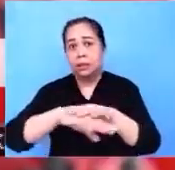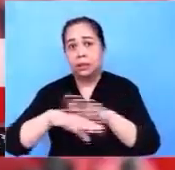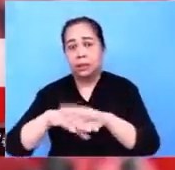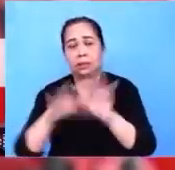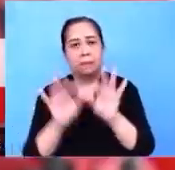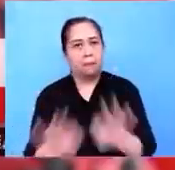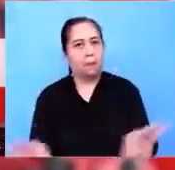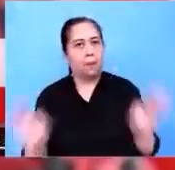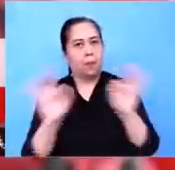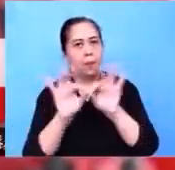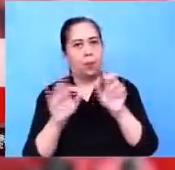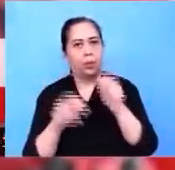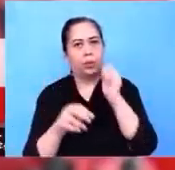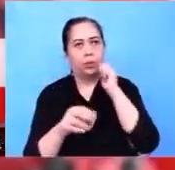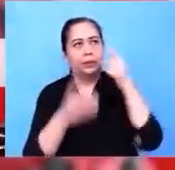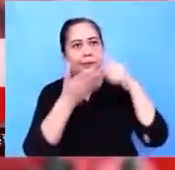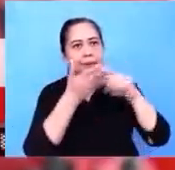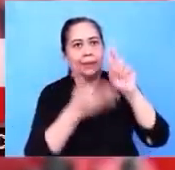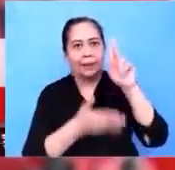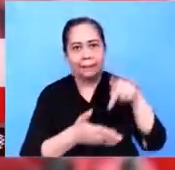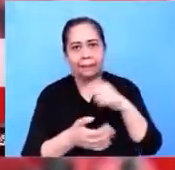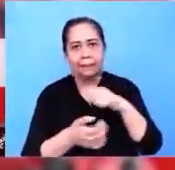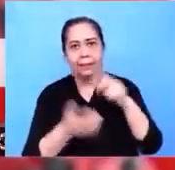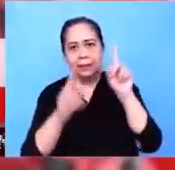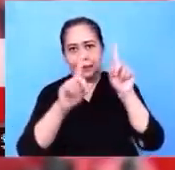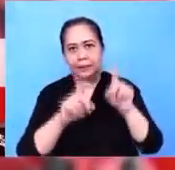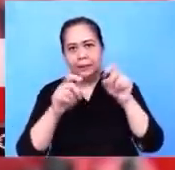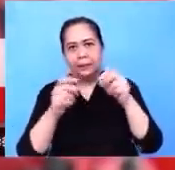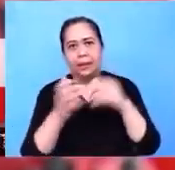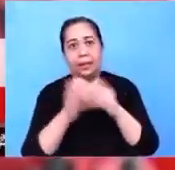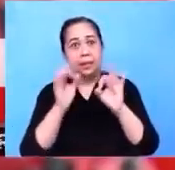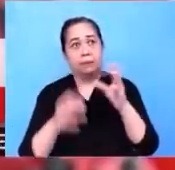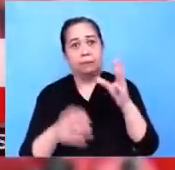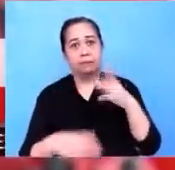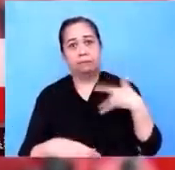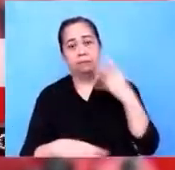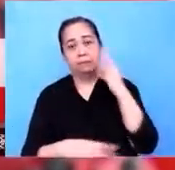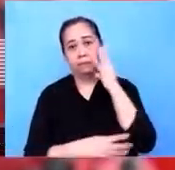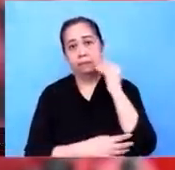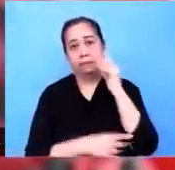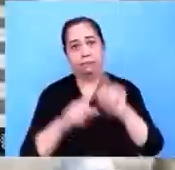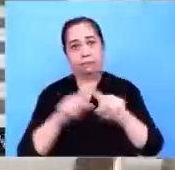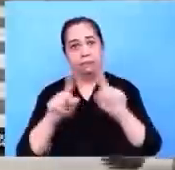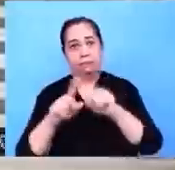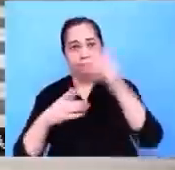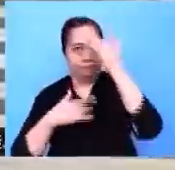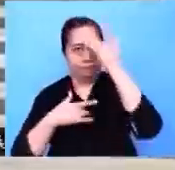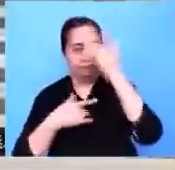na magpatingin agad at magpatest agad oras na makaranas ng sintomas.